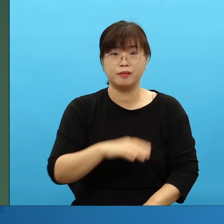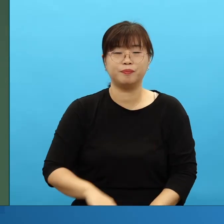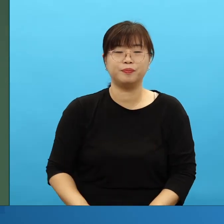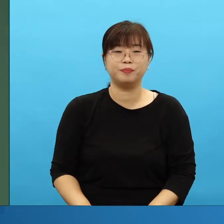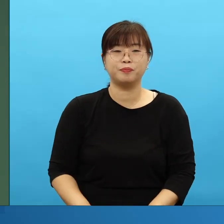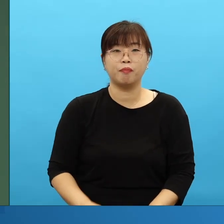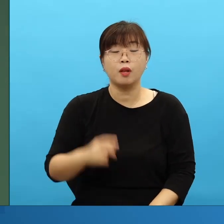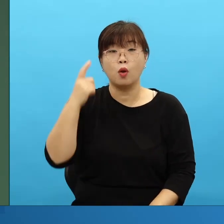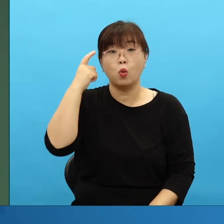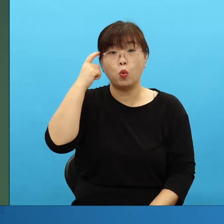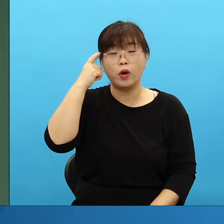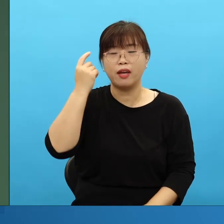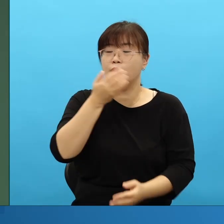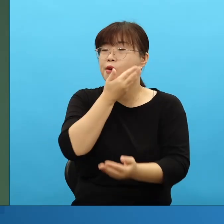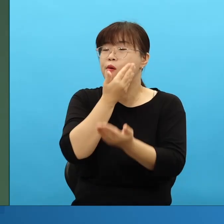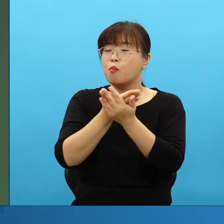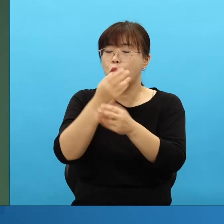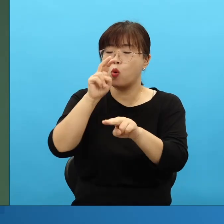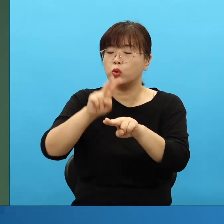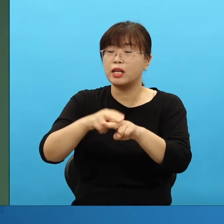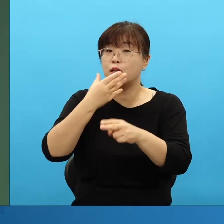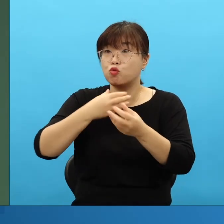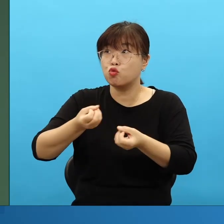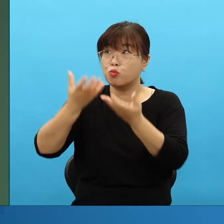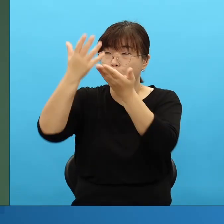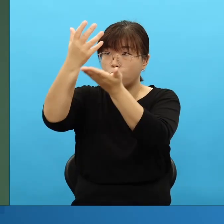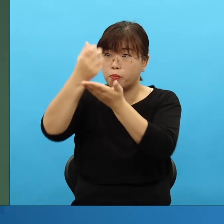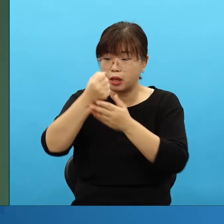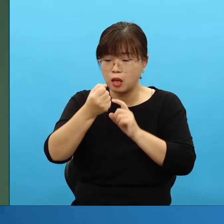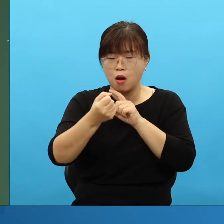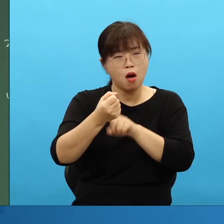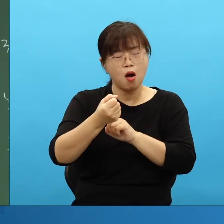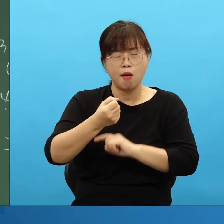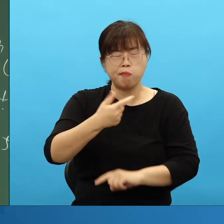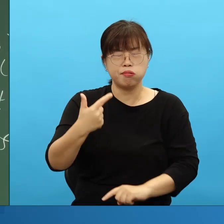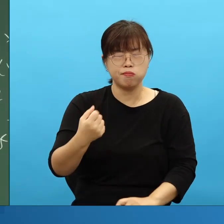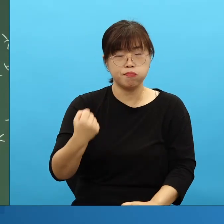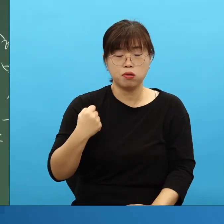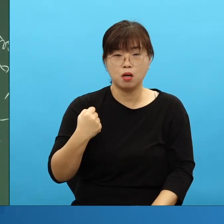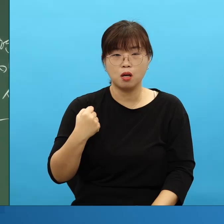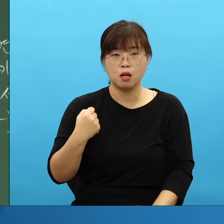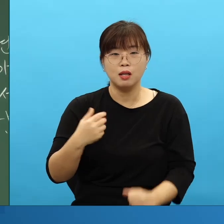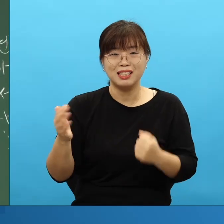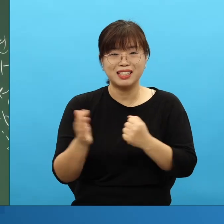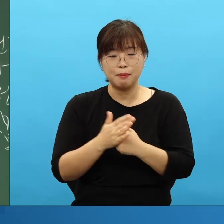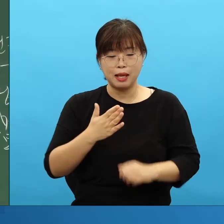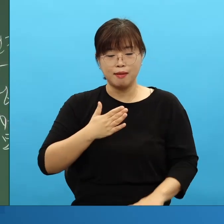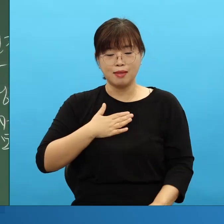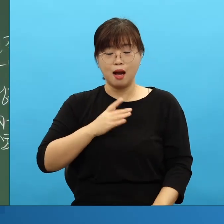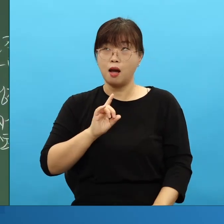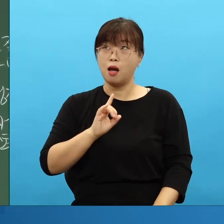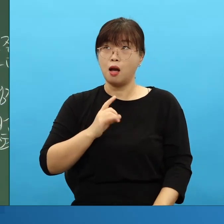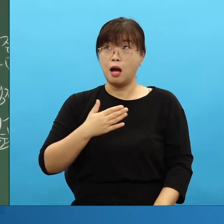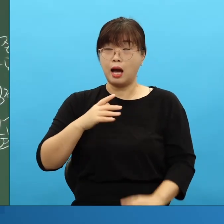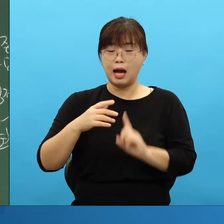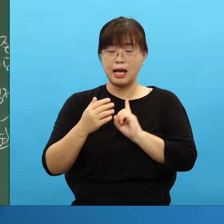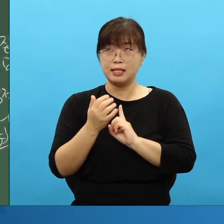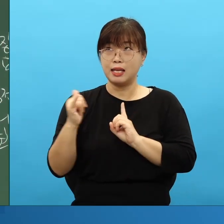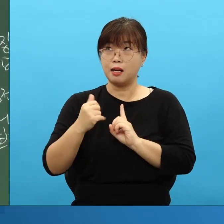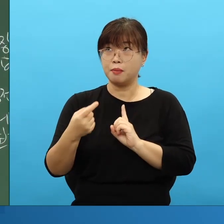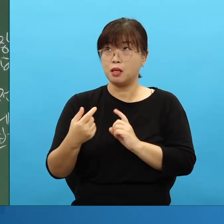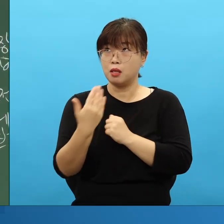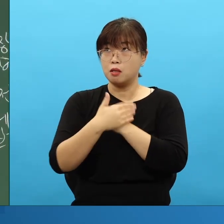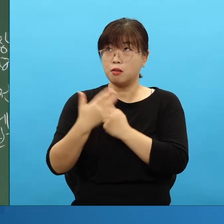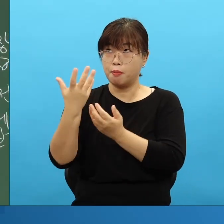때문에 여러분 한 명이 은혜 받으면 많은 사람이 살게 됩니다. And And why is that the case? Because you're enjoying this blessing of